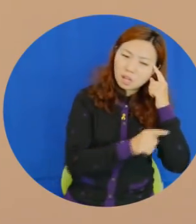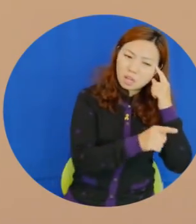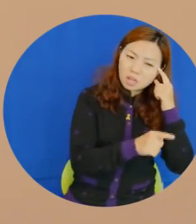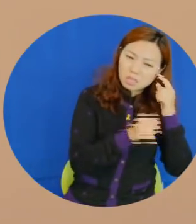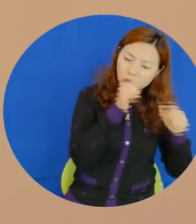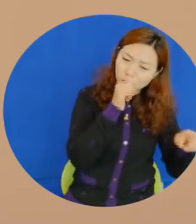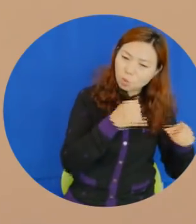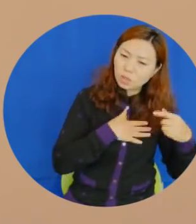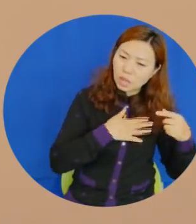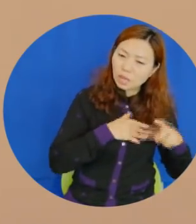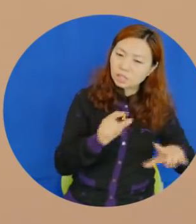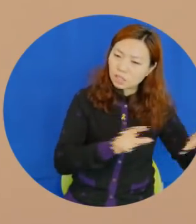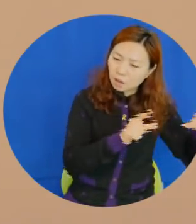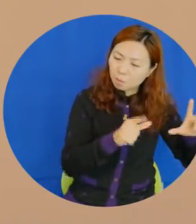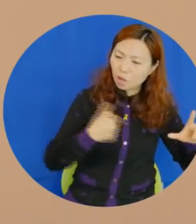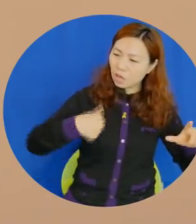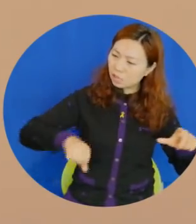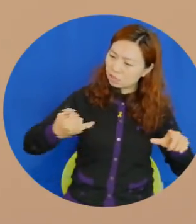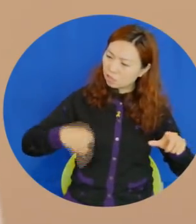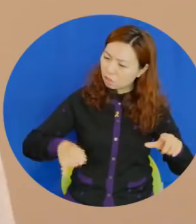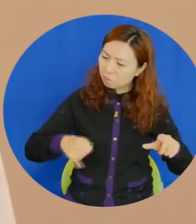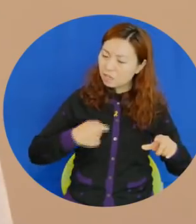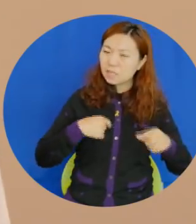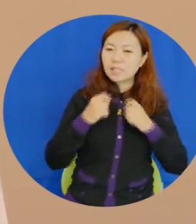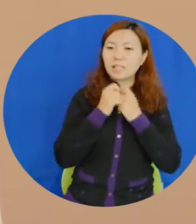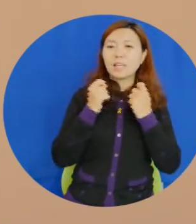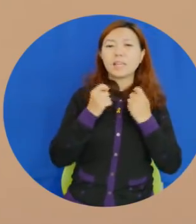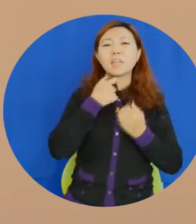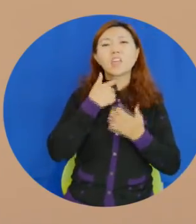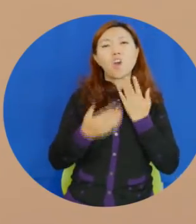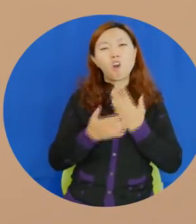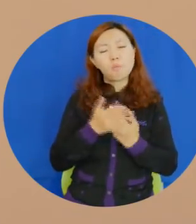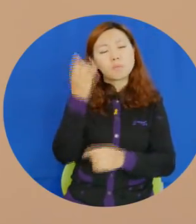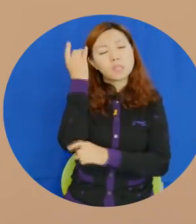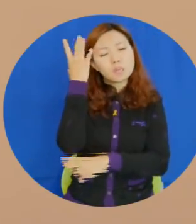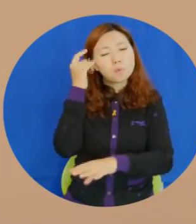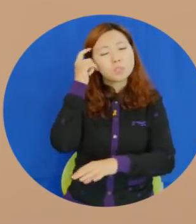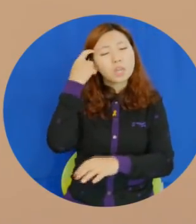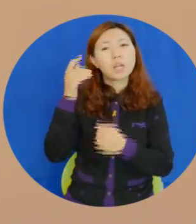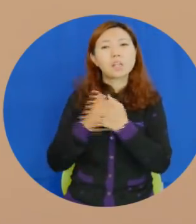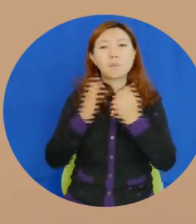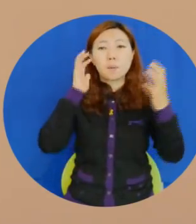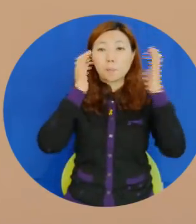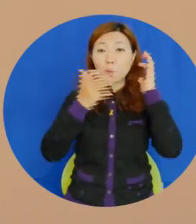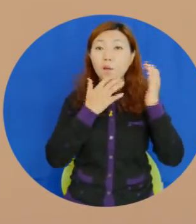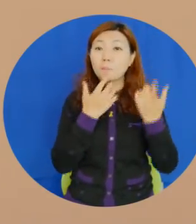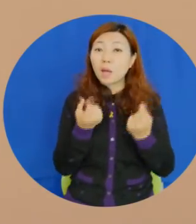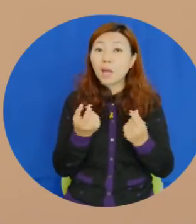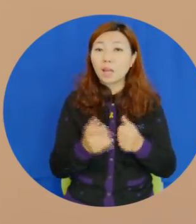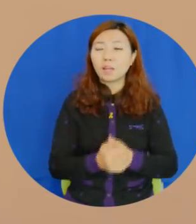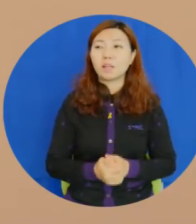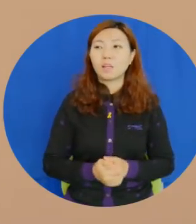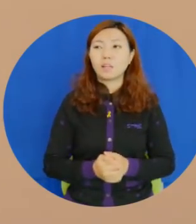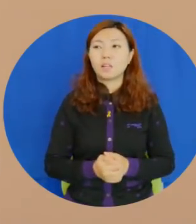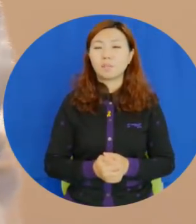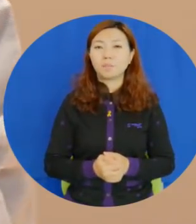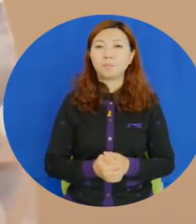그러니까 자기는 한쪽으로는 이래 생각하면서 또 자식은 또 자기 경험에 기초해서 생각하기 때문에 그래 혼란이 오는